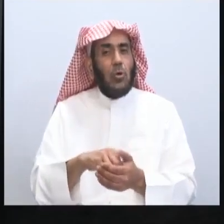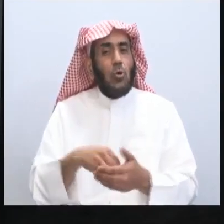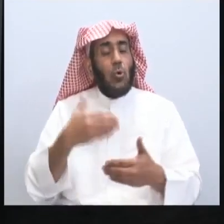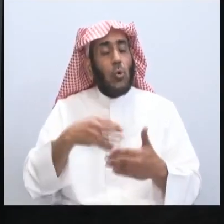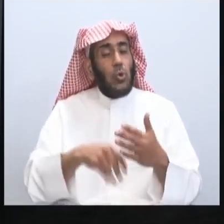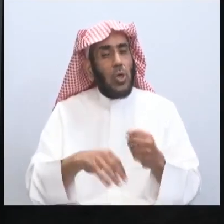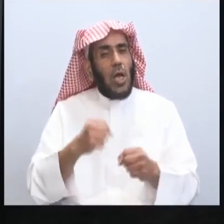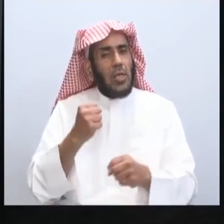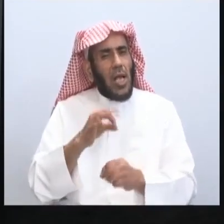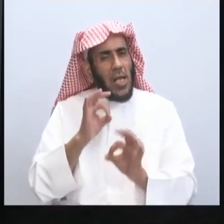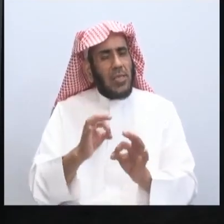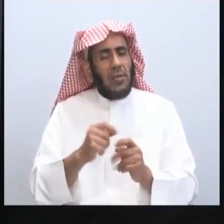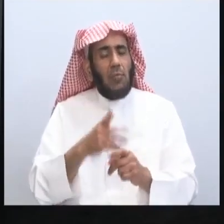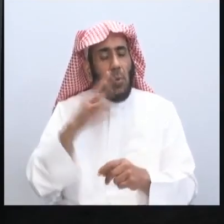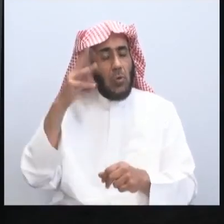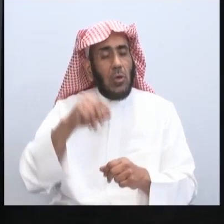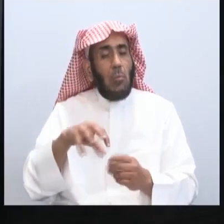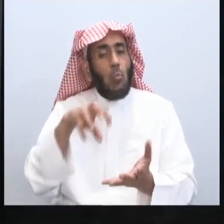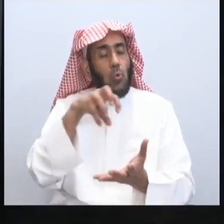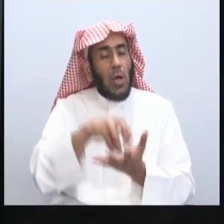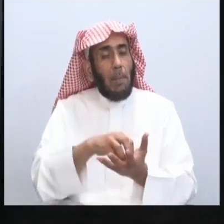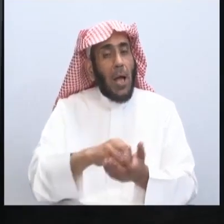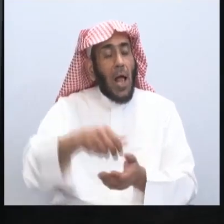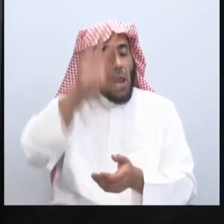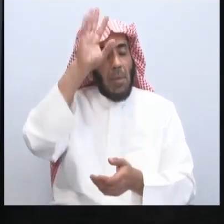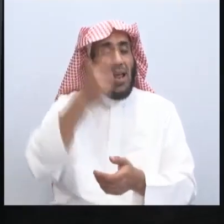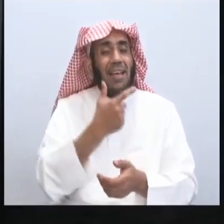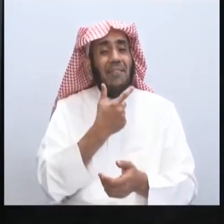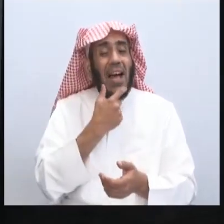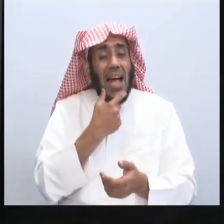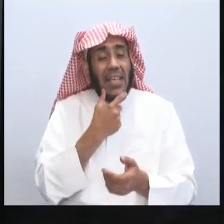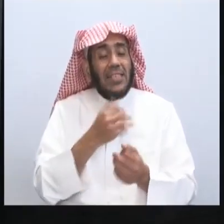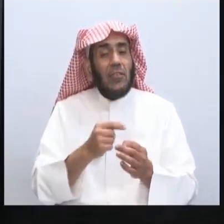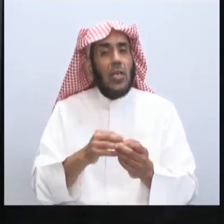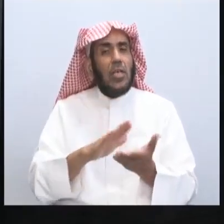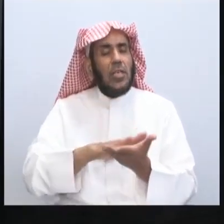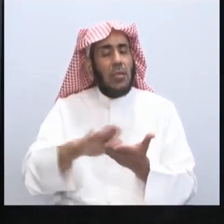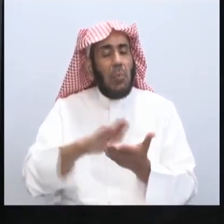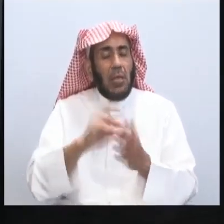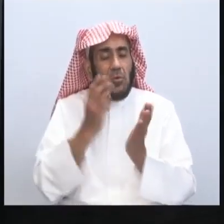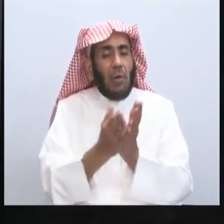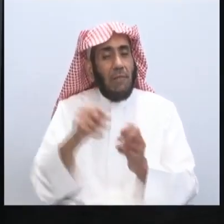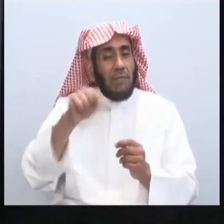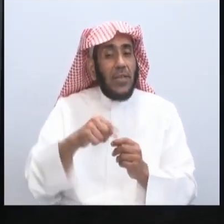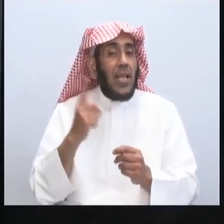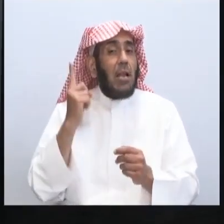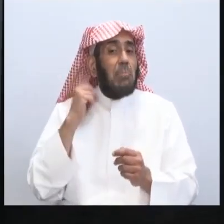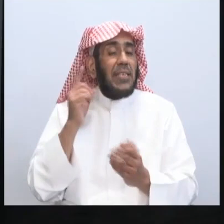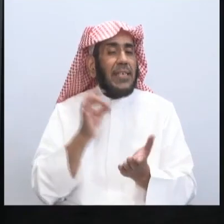وطن المملكه العربيه السعوديه مجمع الملك فهد لطباعه المصحف الشريف في المدينه